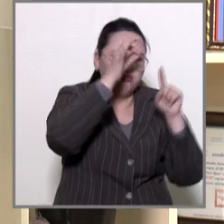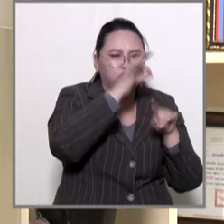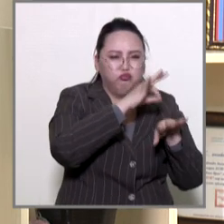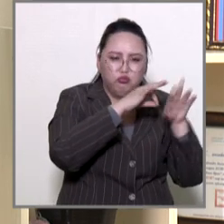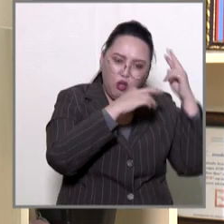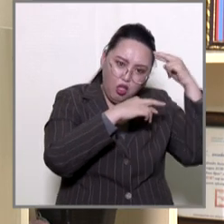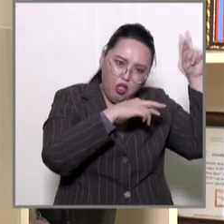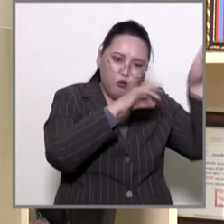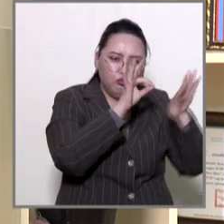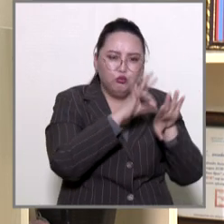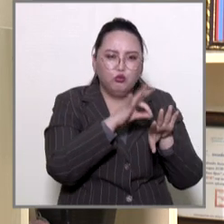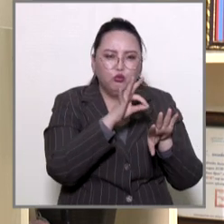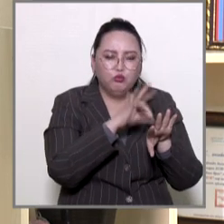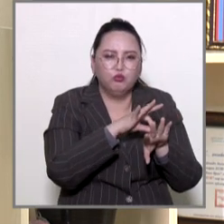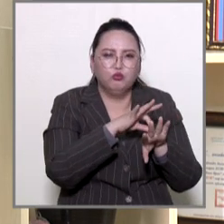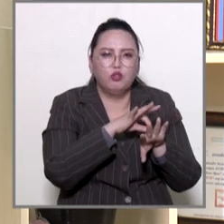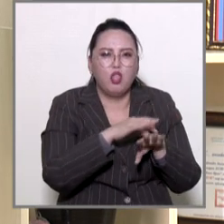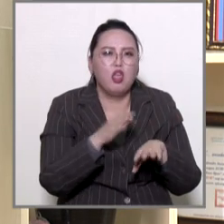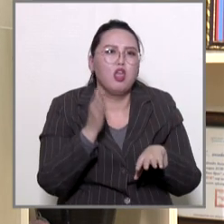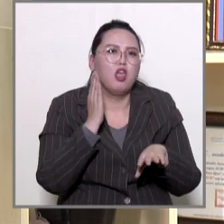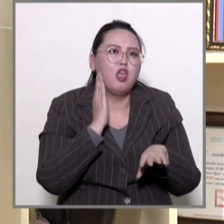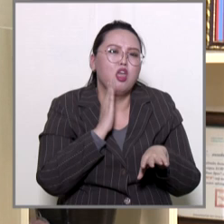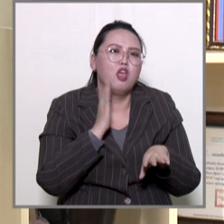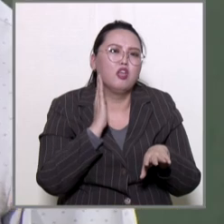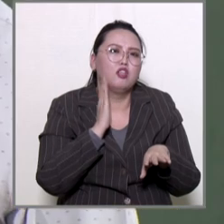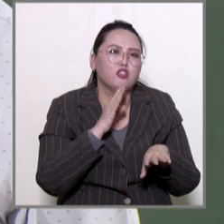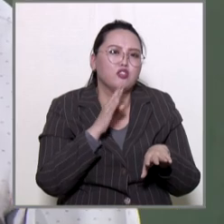тэсгүйе бэрх болоход ихийхэн бөрлө шижиж орхив.